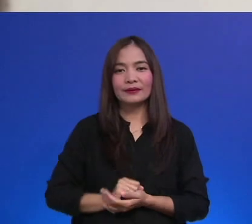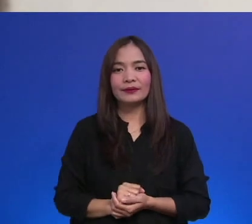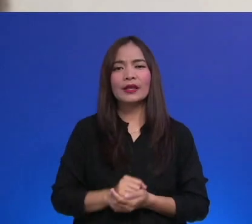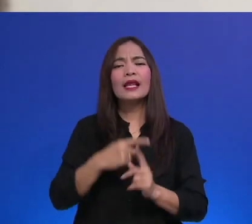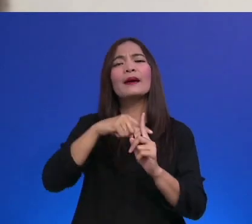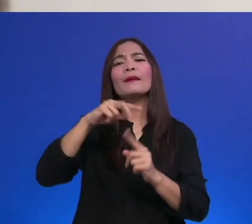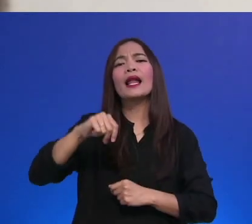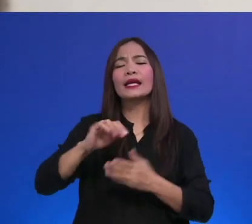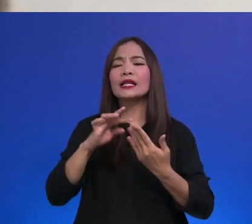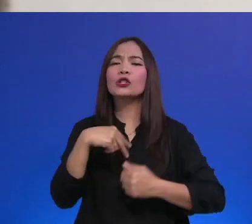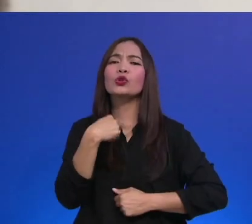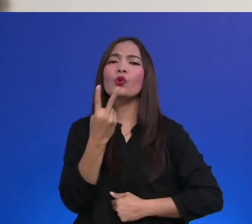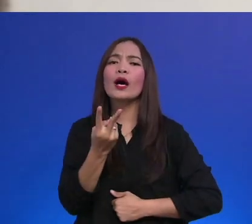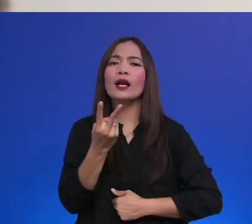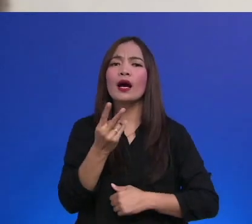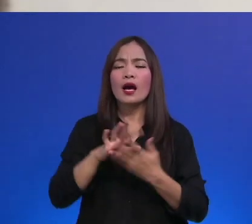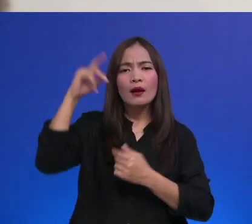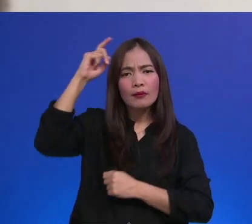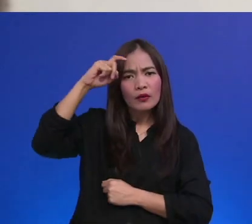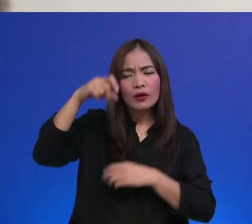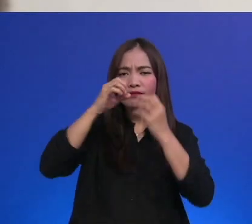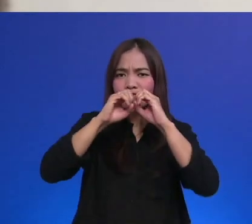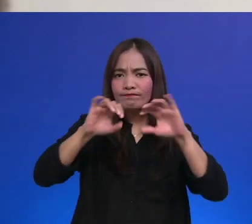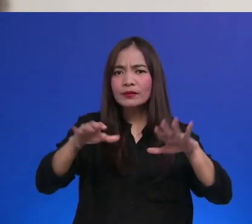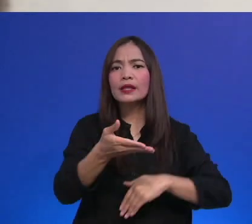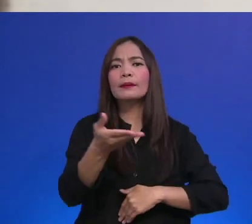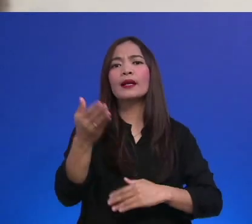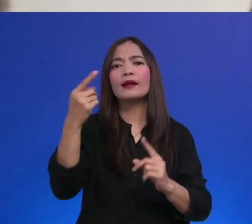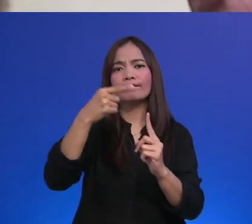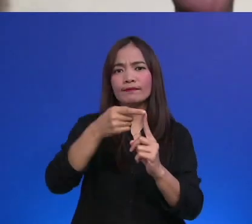memberikan suaranya manfaatnya bagi kita